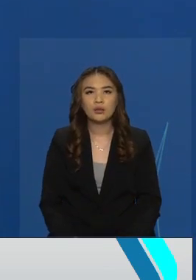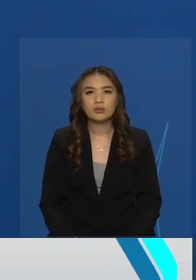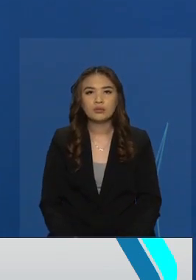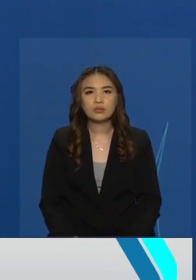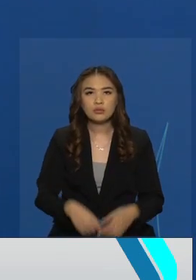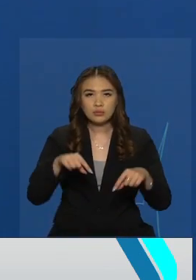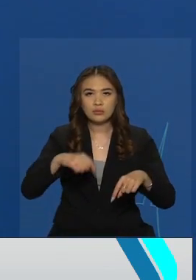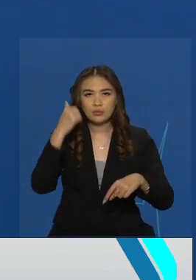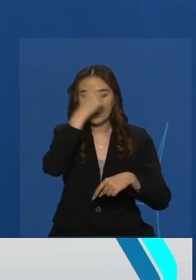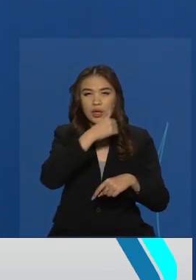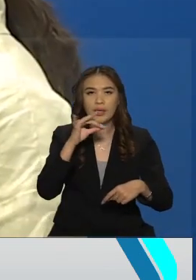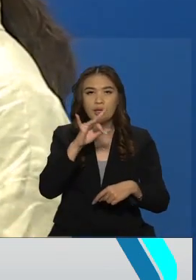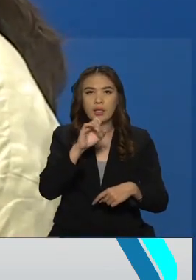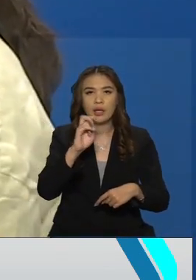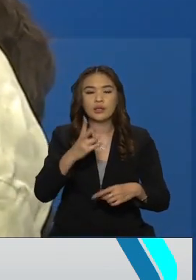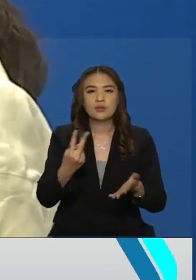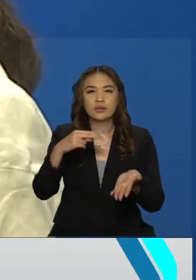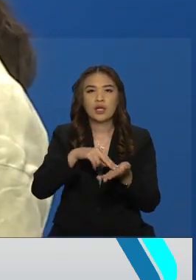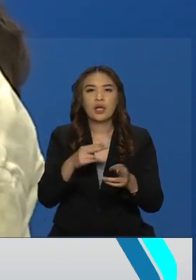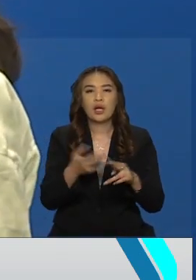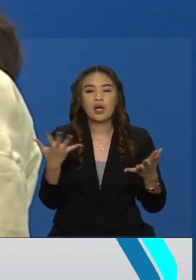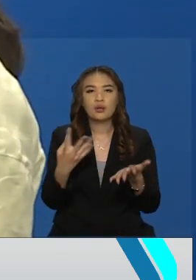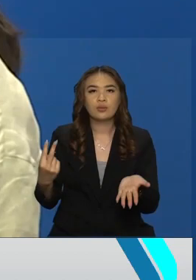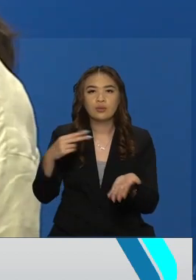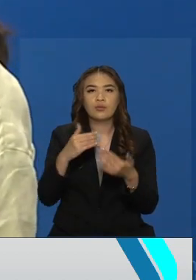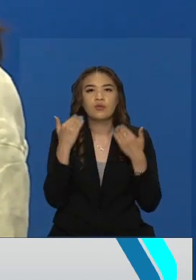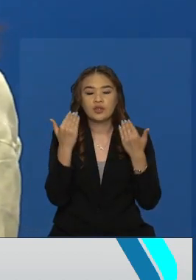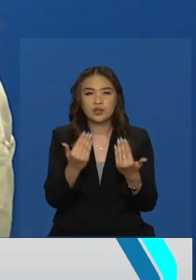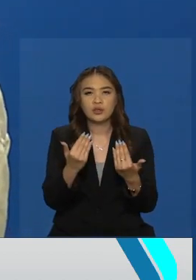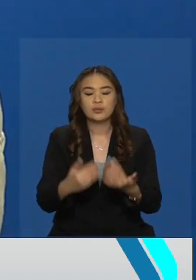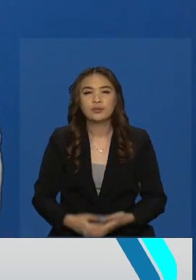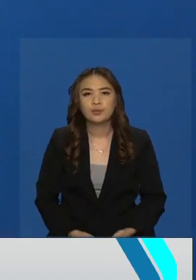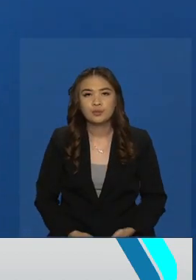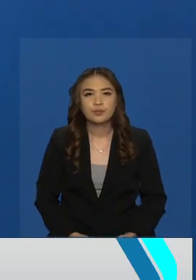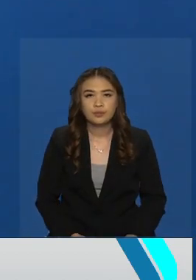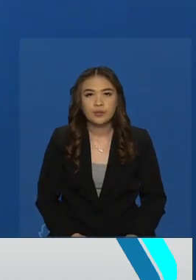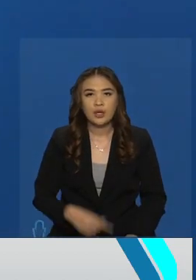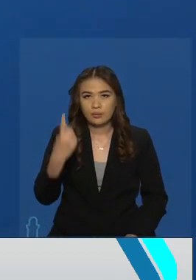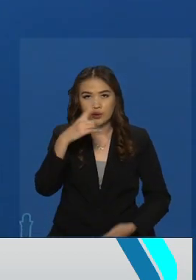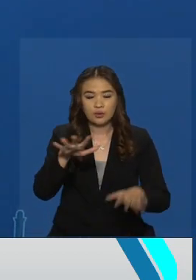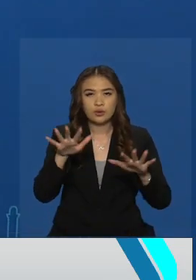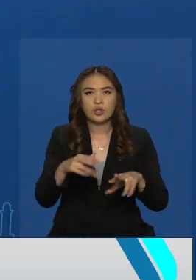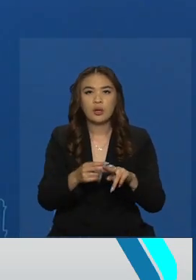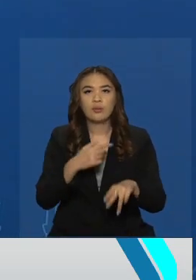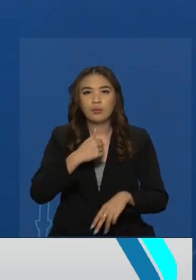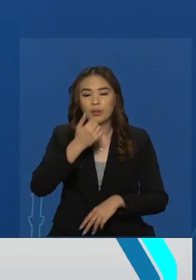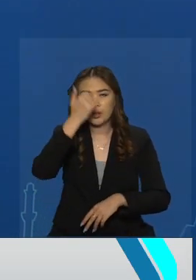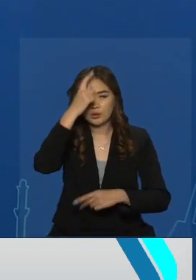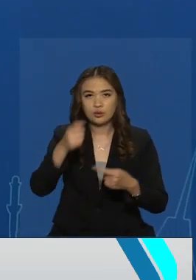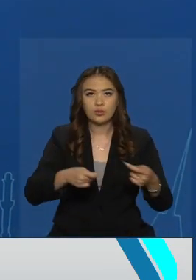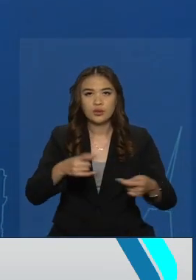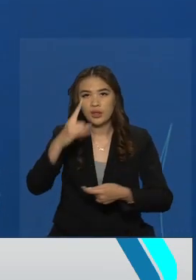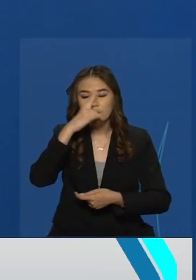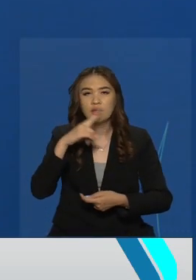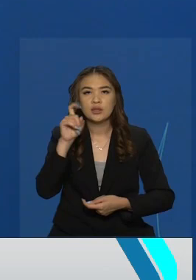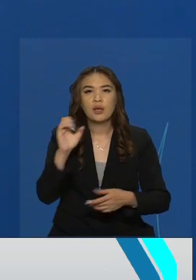в этом году Иран вступил в шос Какова ваша позиция в первую очередь мы благодарны руководству Казахстана